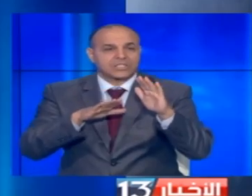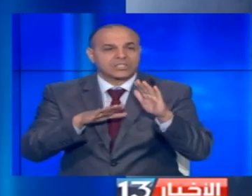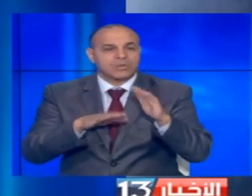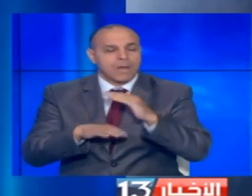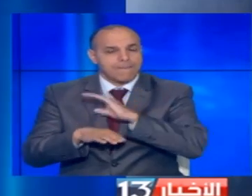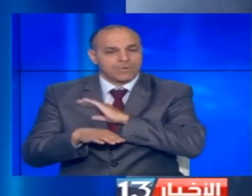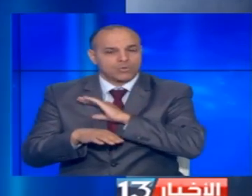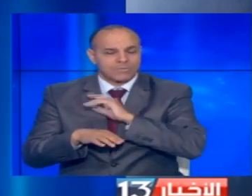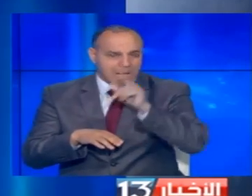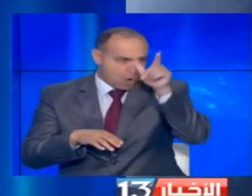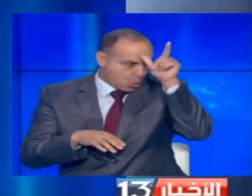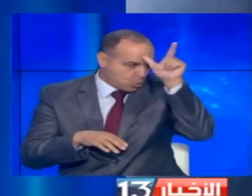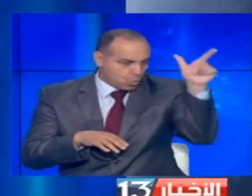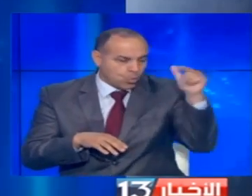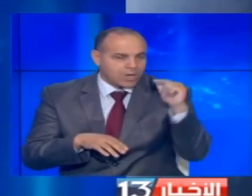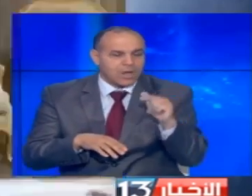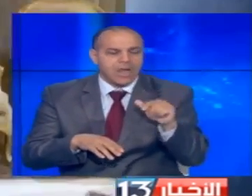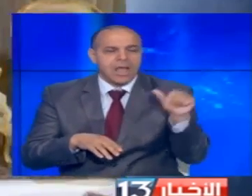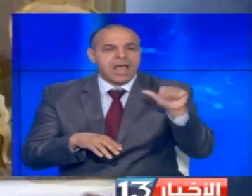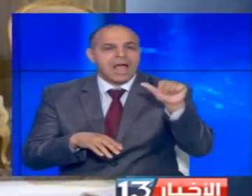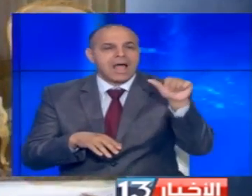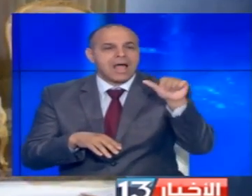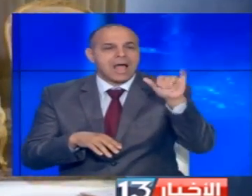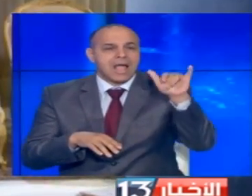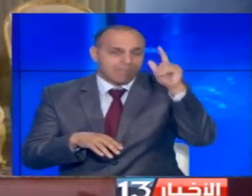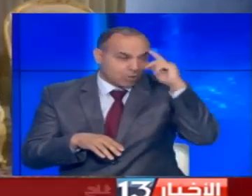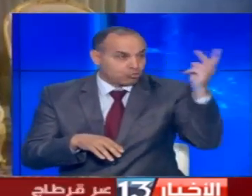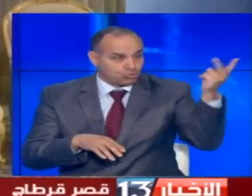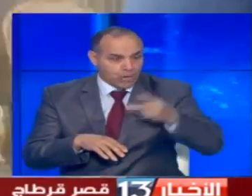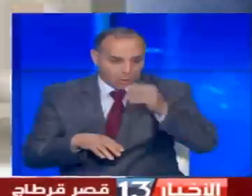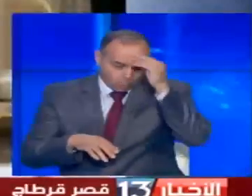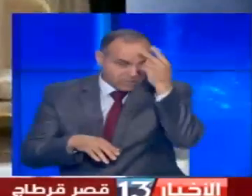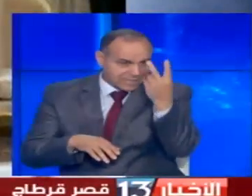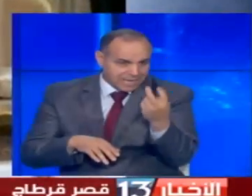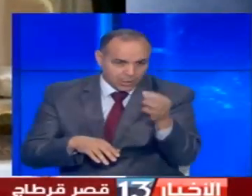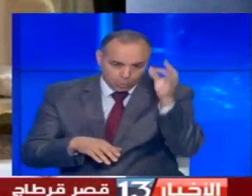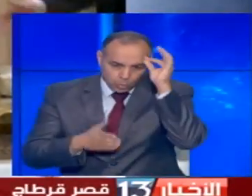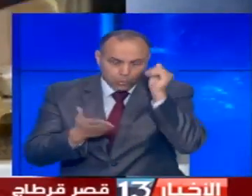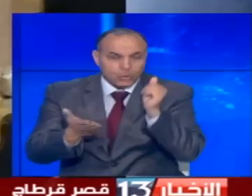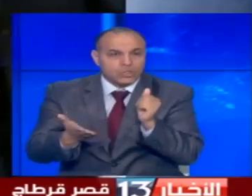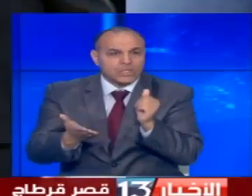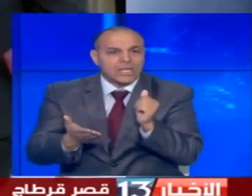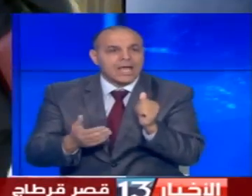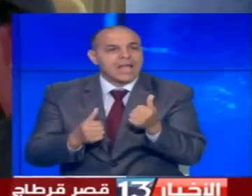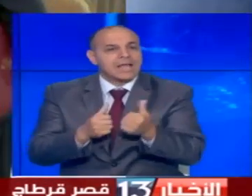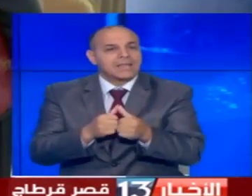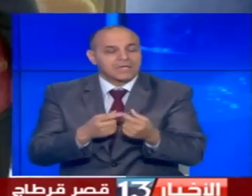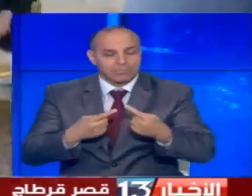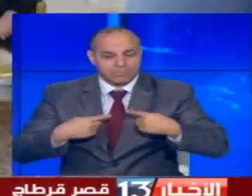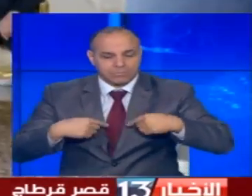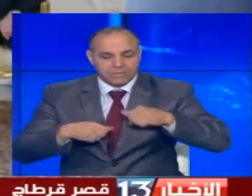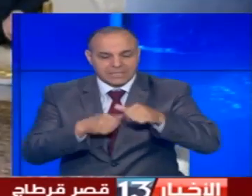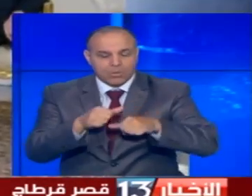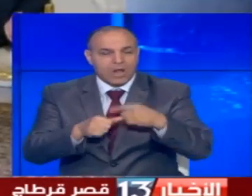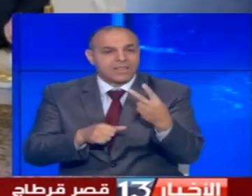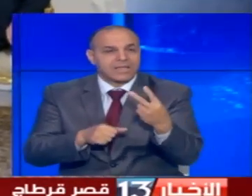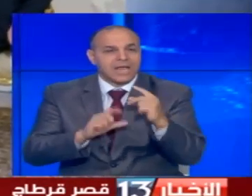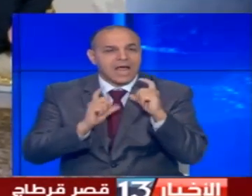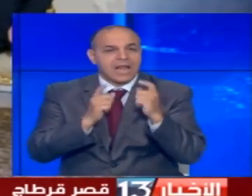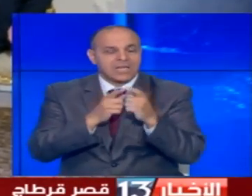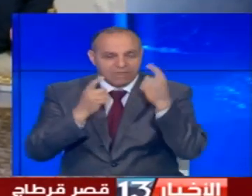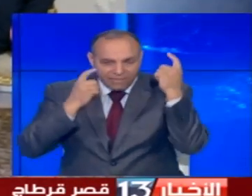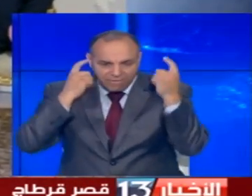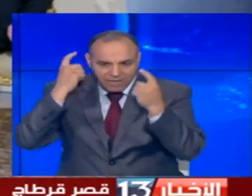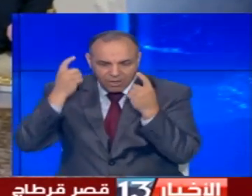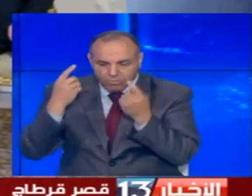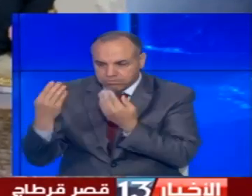المغتربين الاردني ايمن الصفدي الذي يؤدي زياره بيومين الى تونس بمناسبه انعقاد الدوره الثانيه للجنه التفكير